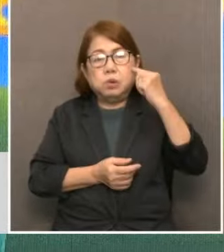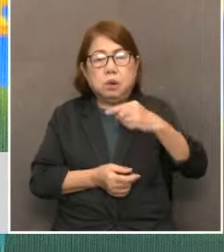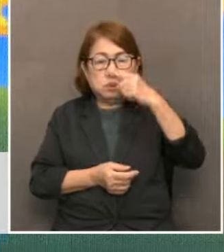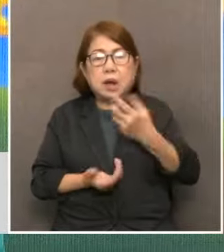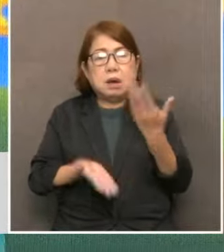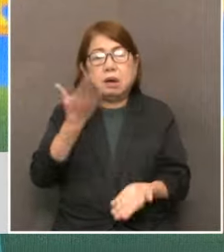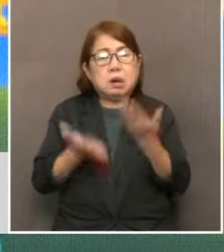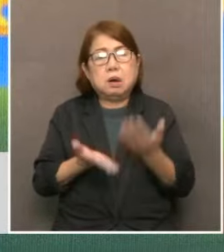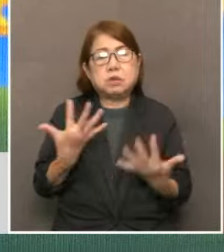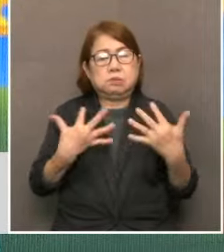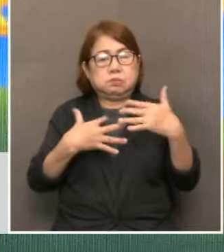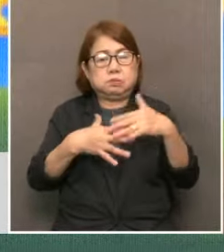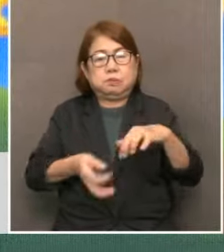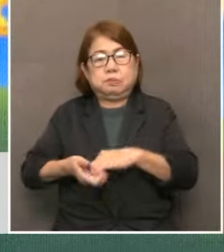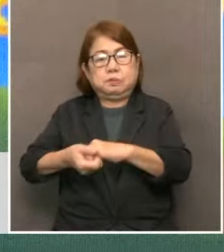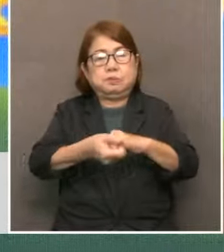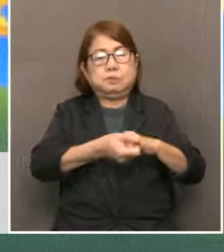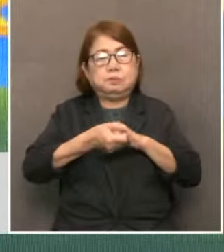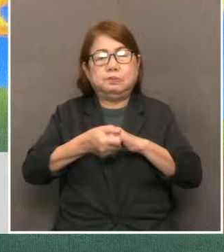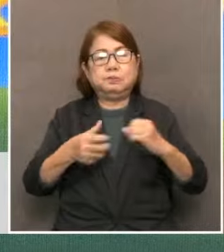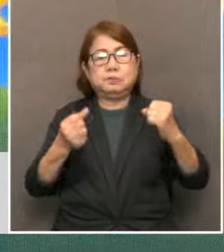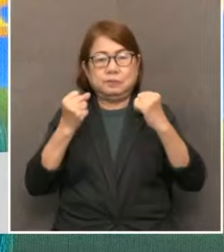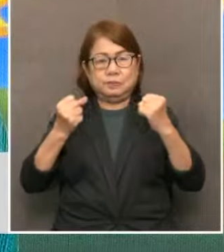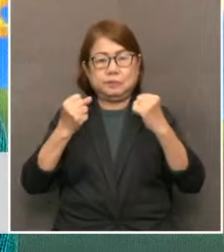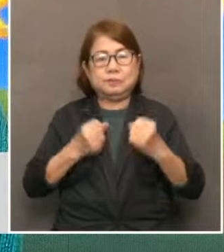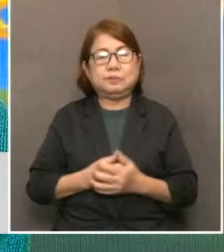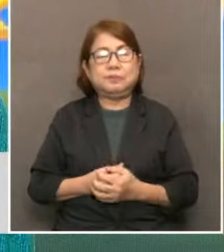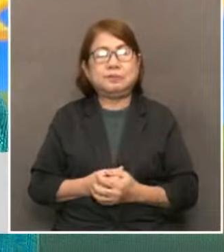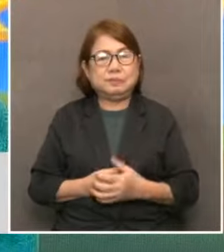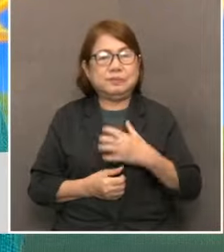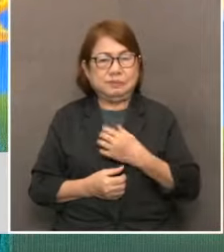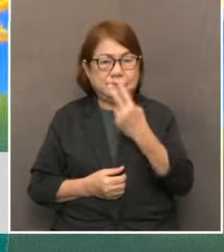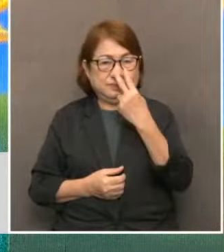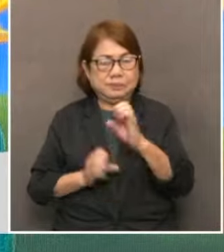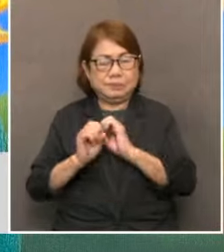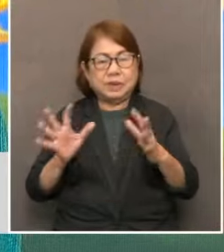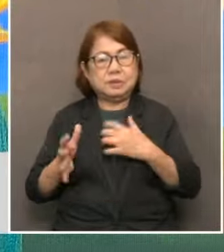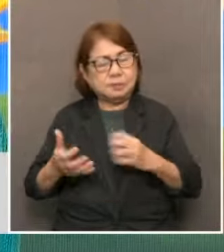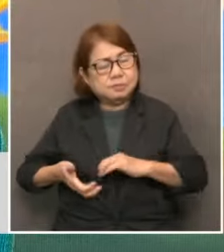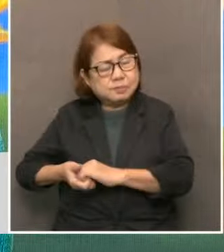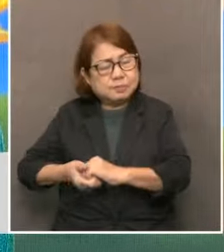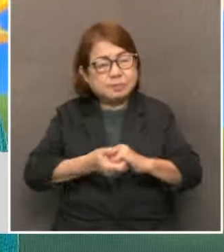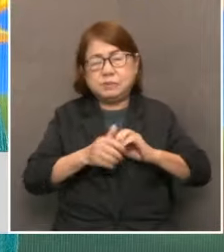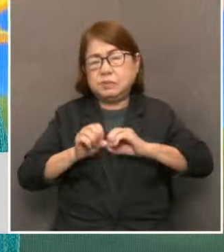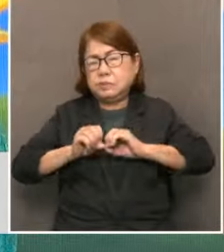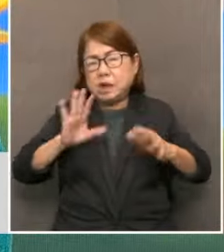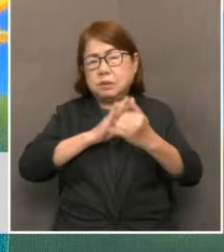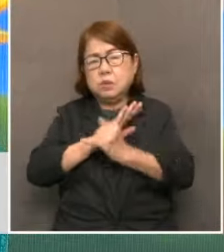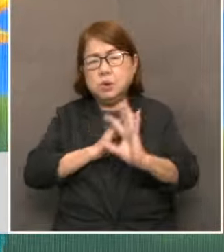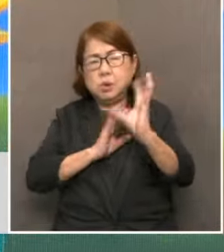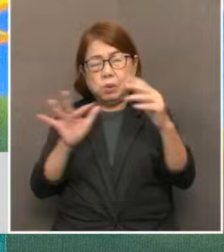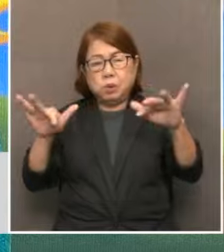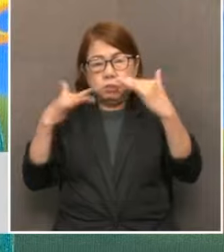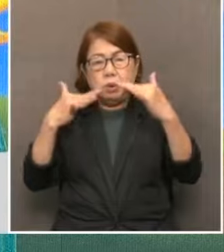รวมตัวกัน uniteรวมกันแล้วมันมีความแข็งแรงอ่ะอยากเห็นอย่างงั้นอยากเห็นพวกเรารวมกันเป็นหนึ่งแล้วก็โชว์พลังออกไปให้คนเห็นว่าพอแสดงออก